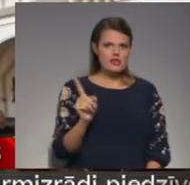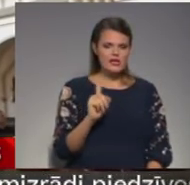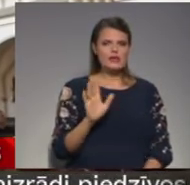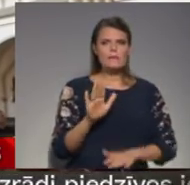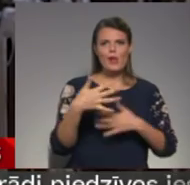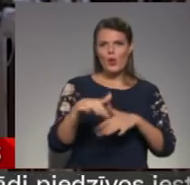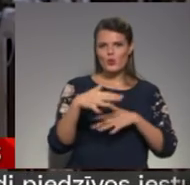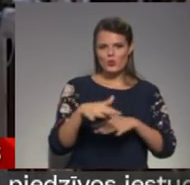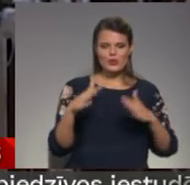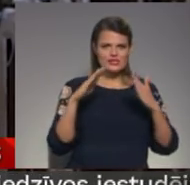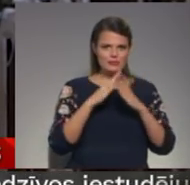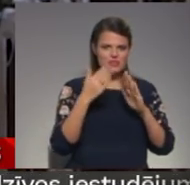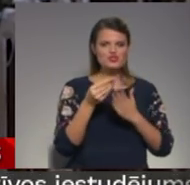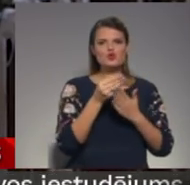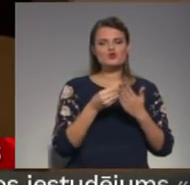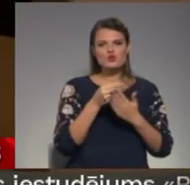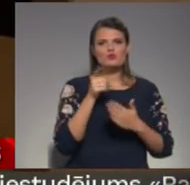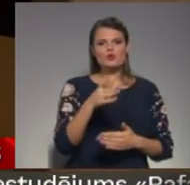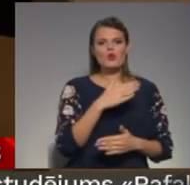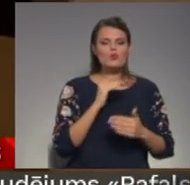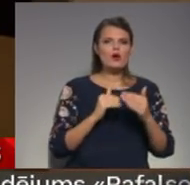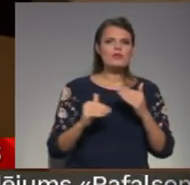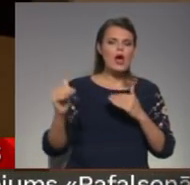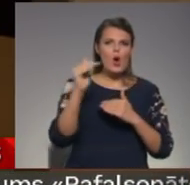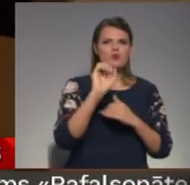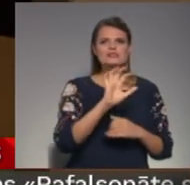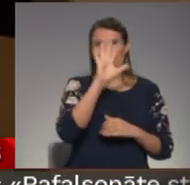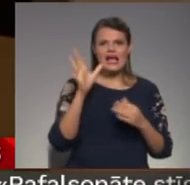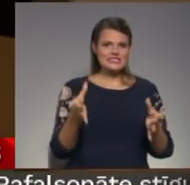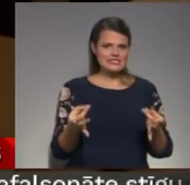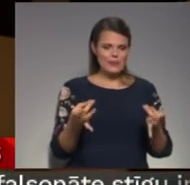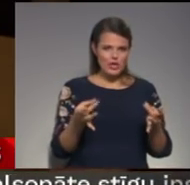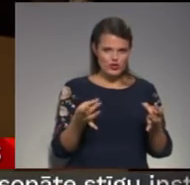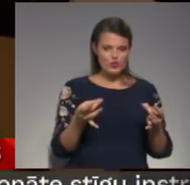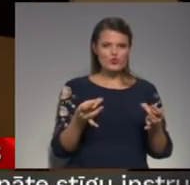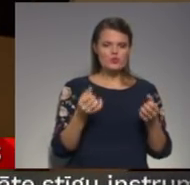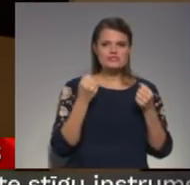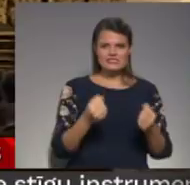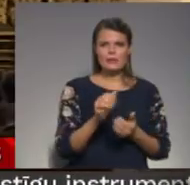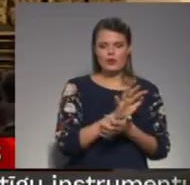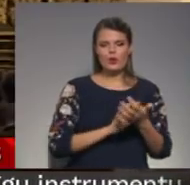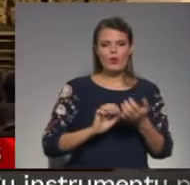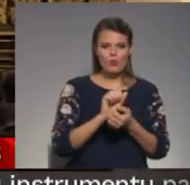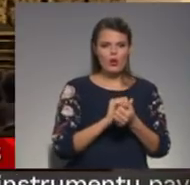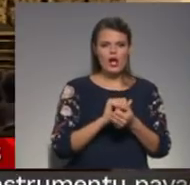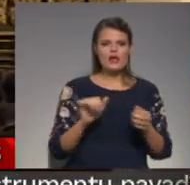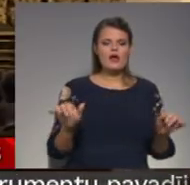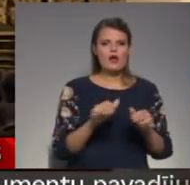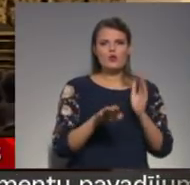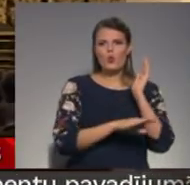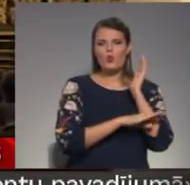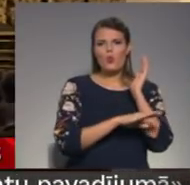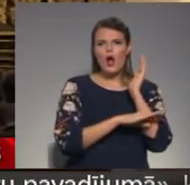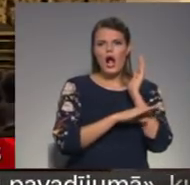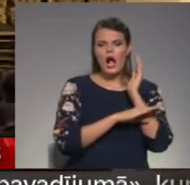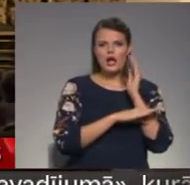pie jūras pilsēta, tas nozīmē, ka tur ir ļoti augsts gaisa mitrums, kas diezgan stipri bojā ērģeļu koka